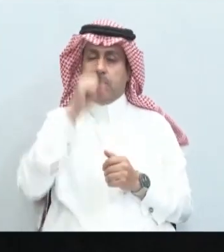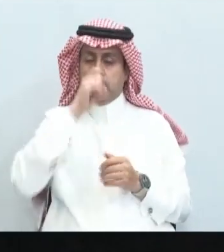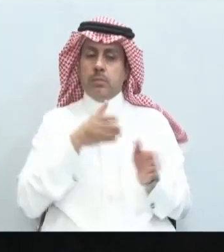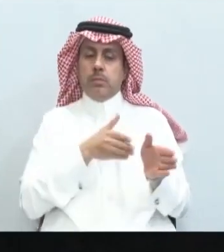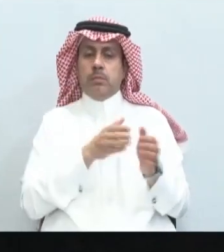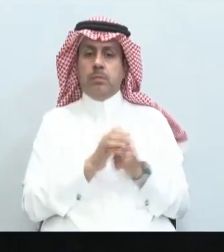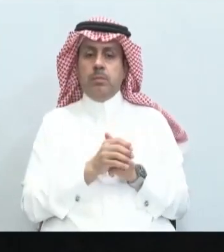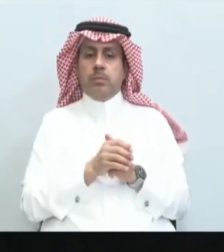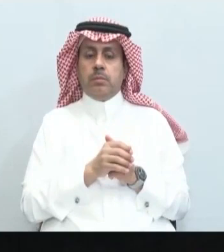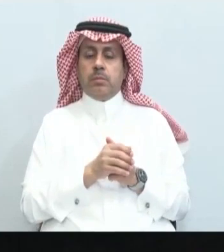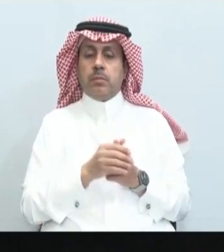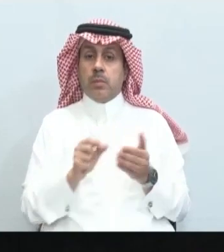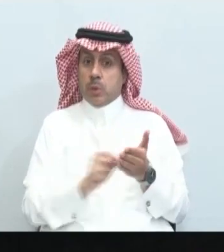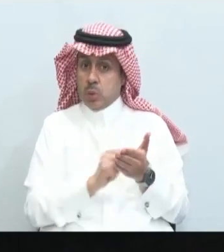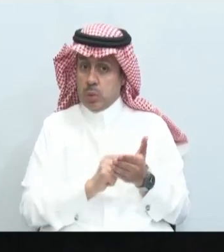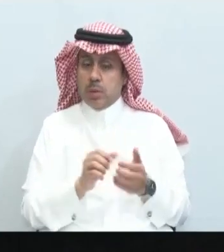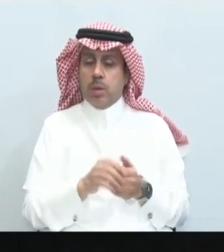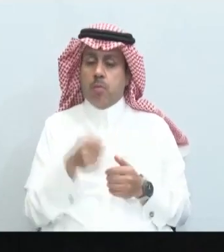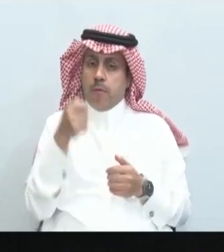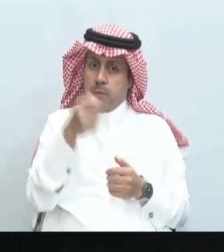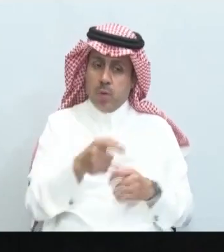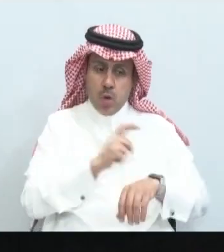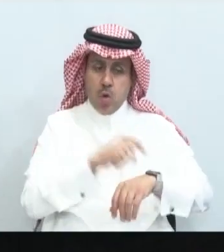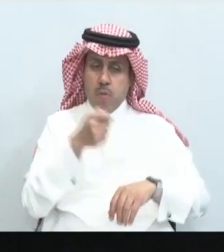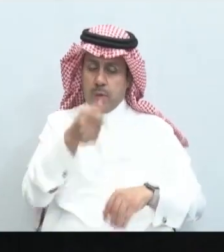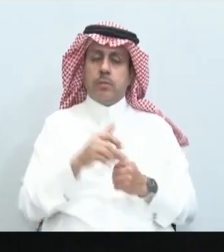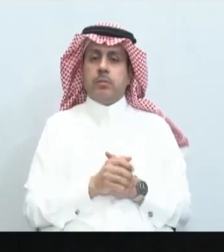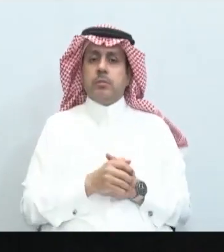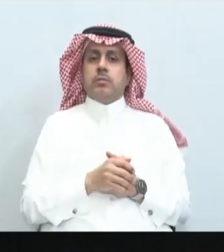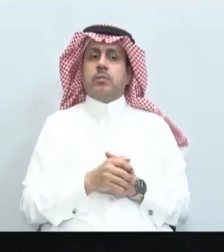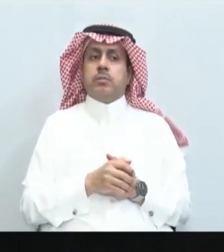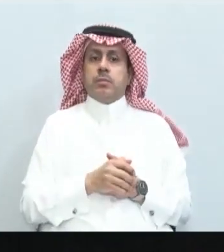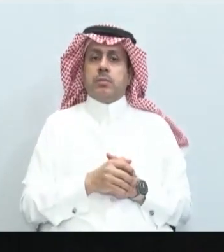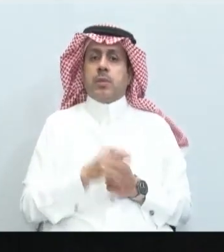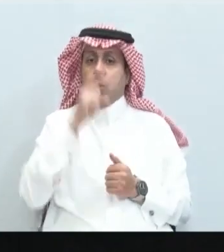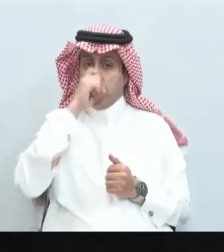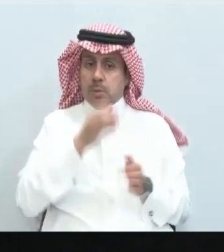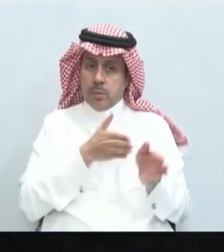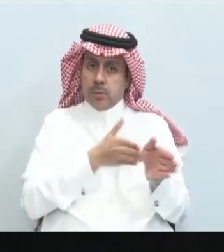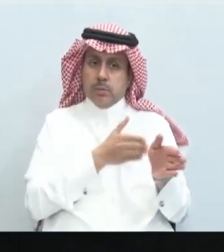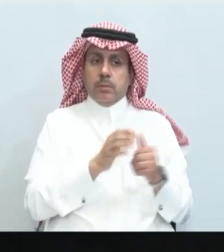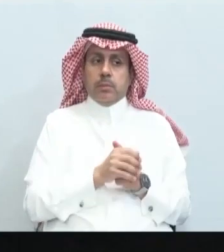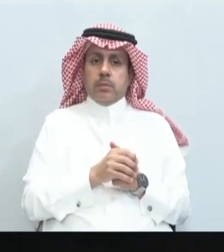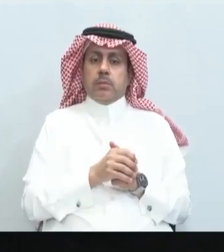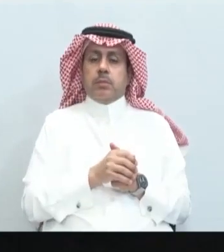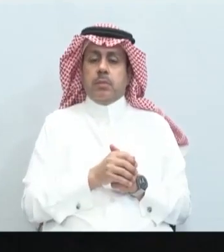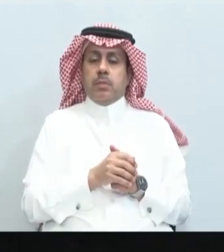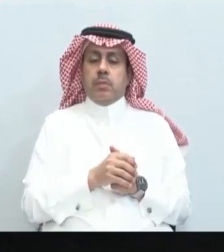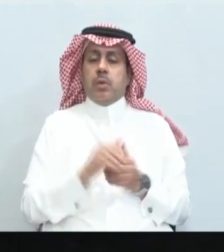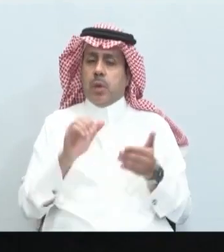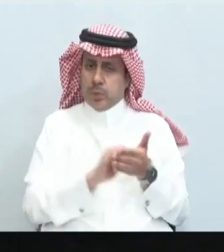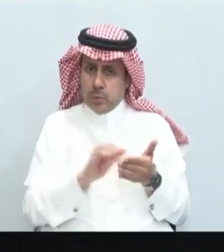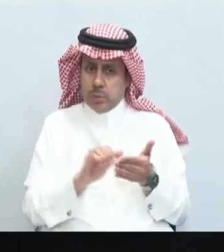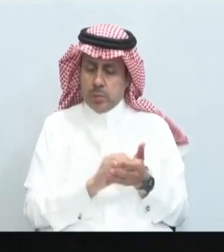بانك تسلم المال في اليوم الفلاني يجب عليك ان تلتزم بهذا وغير ذلك من الشروط